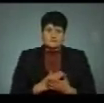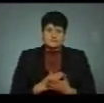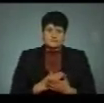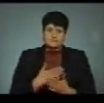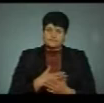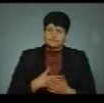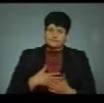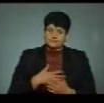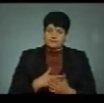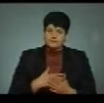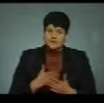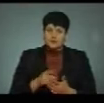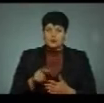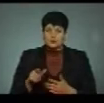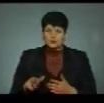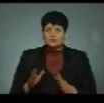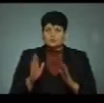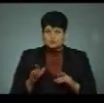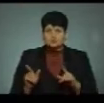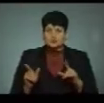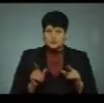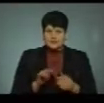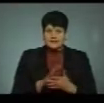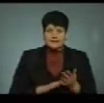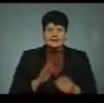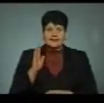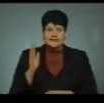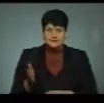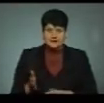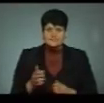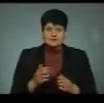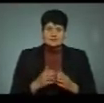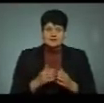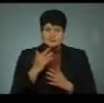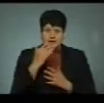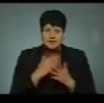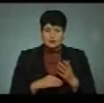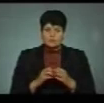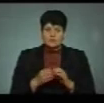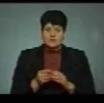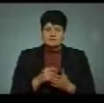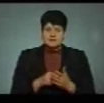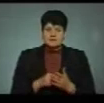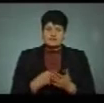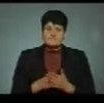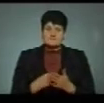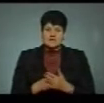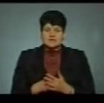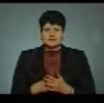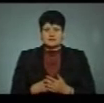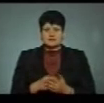тривожним, тому що люди таки ж будуть їхати і надалі. Серед переліку проблем міста тернополяни виділили вартість комунальних